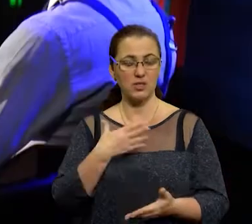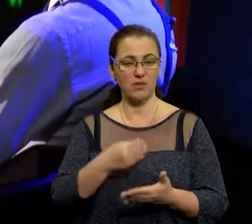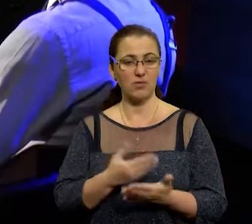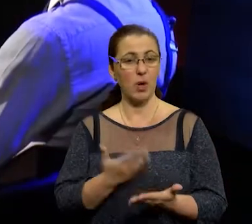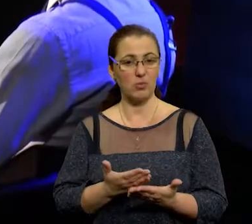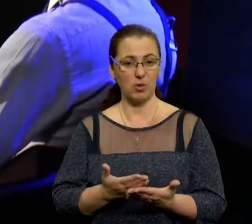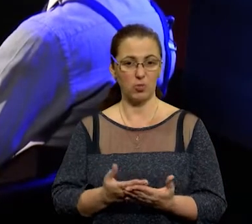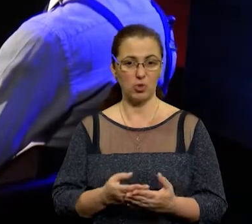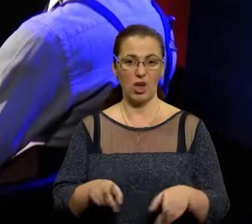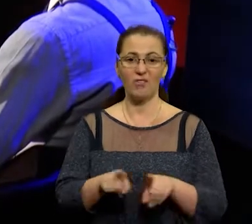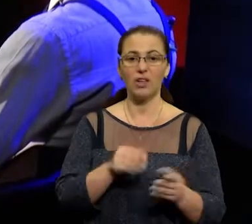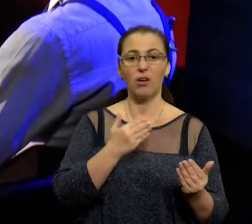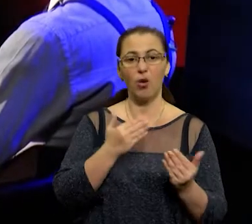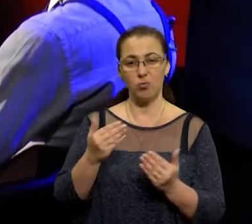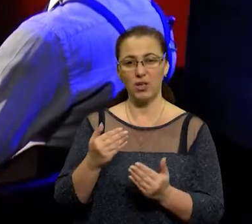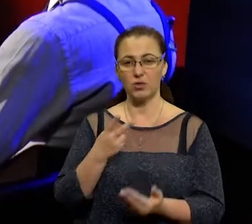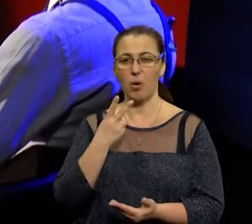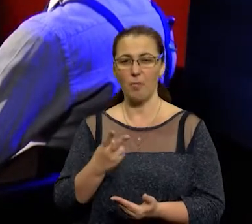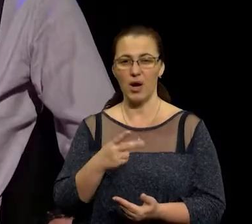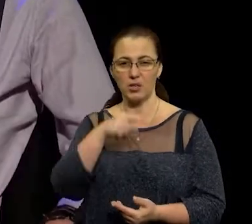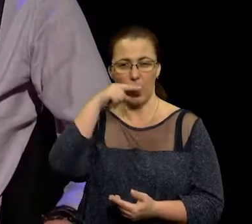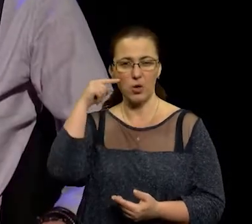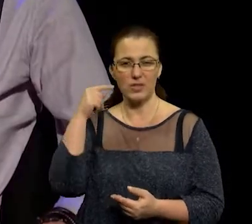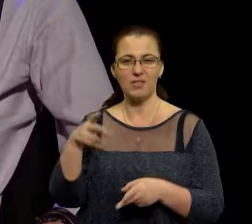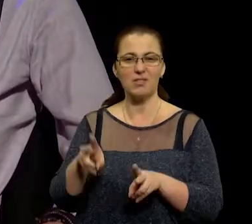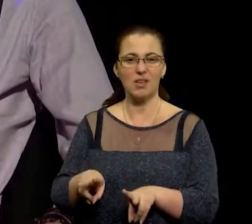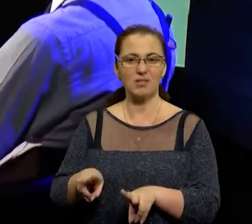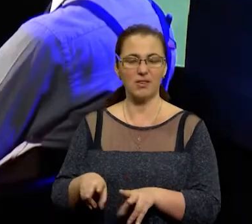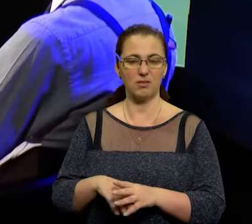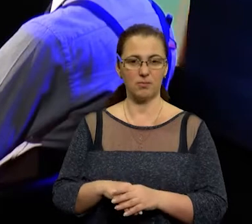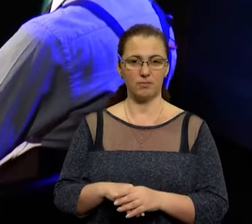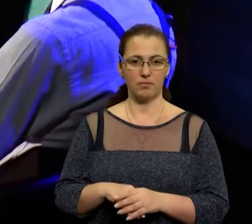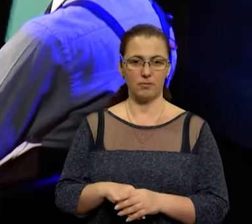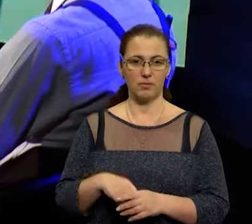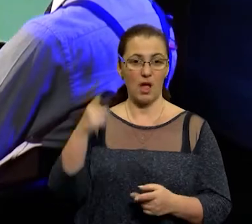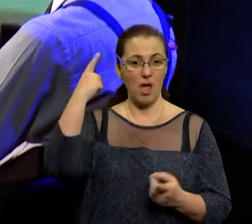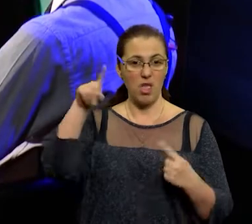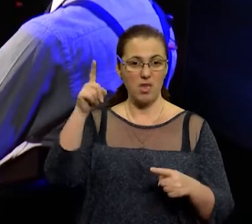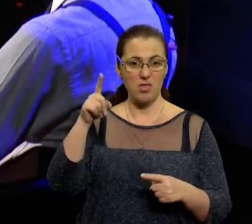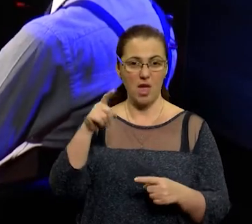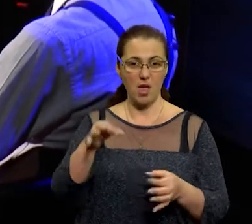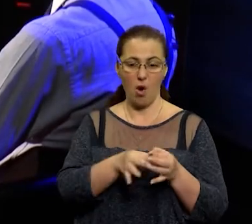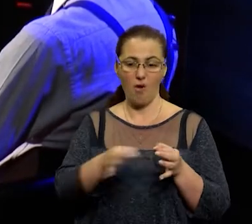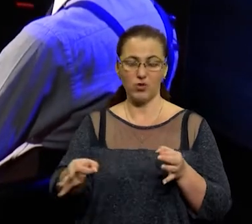припущення. У таких опитуваннях вбачає російський слід. Ідеї автономізації Галичини